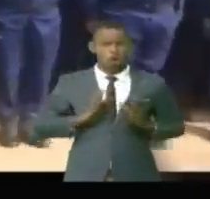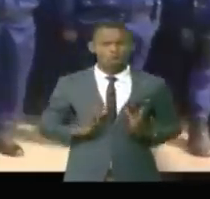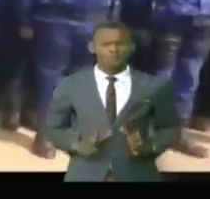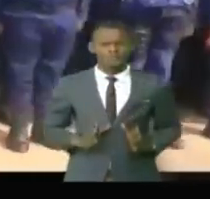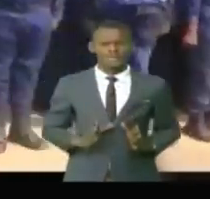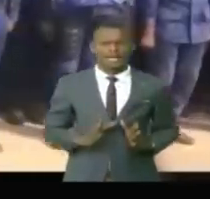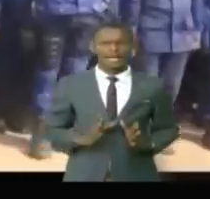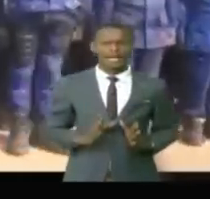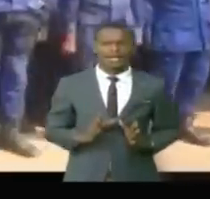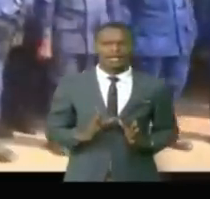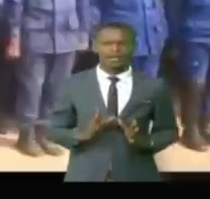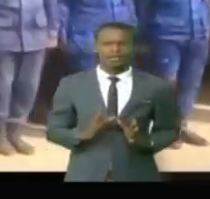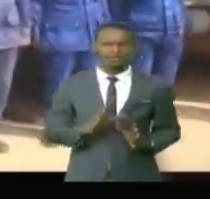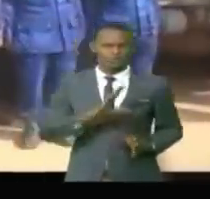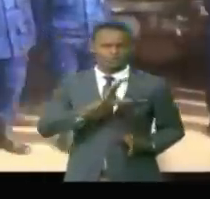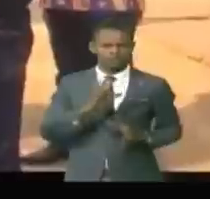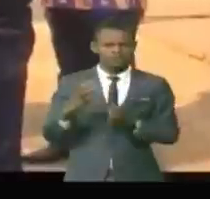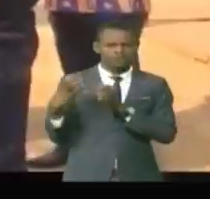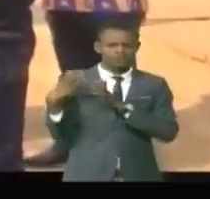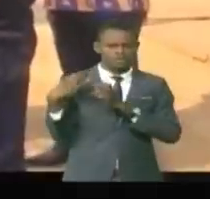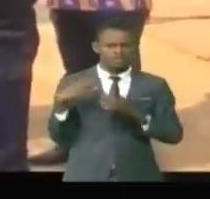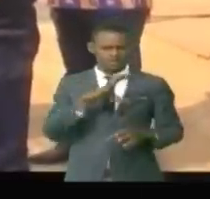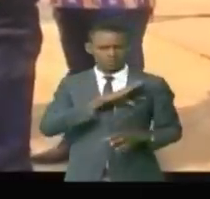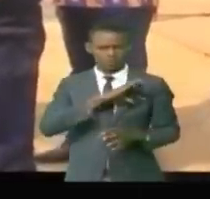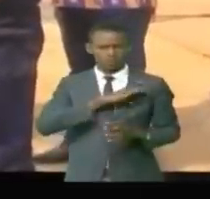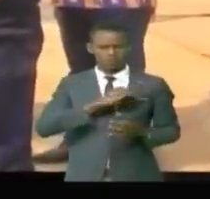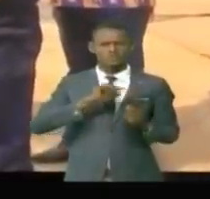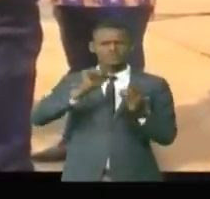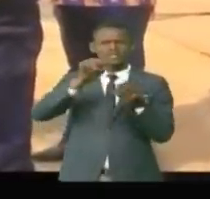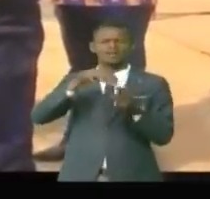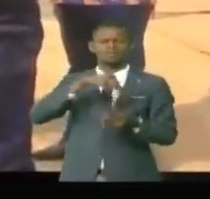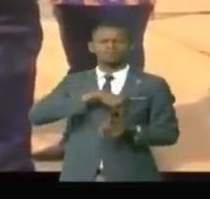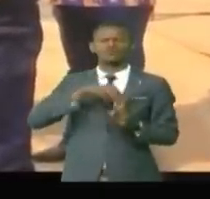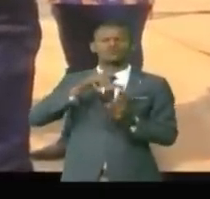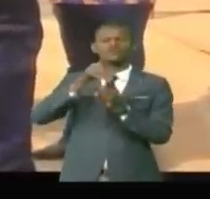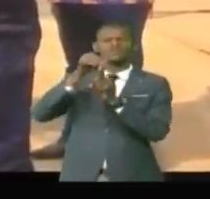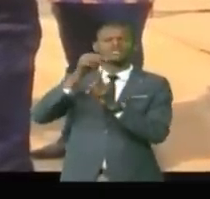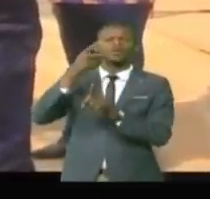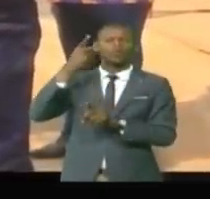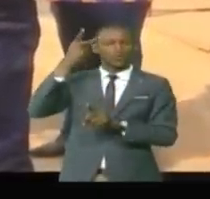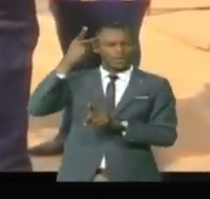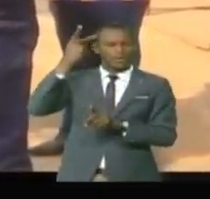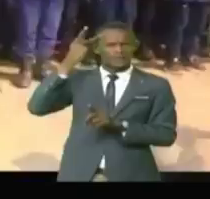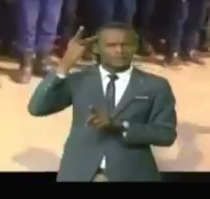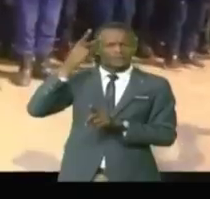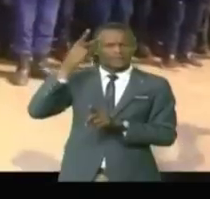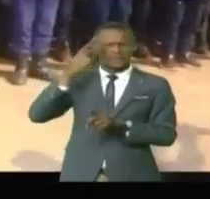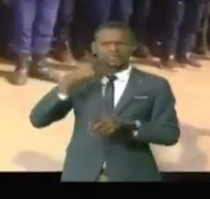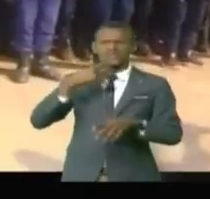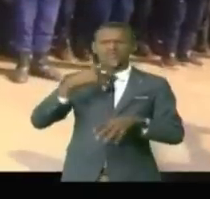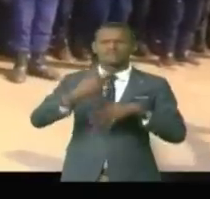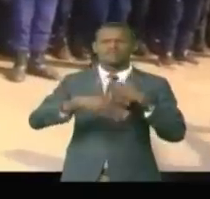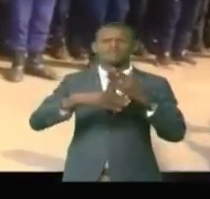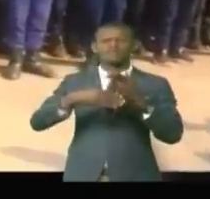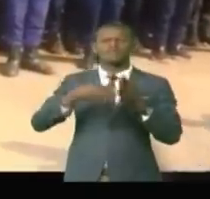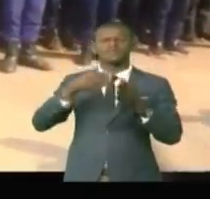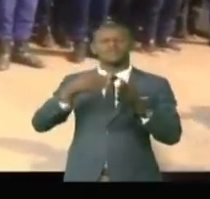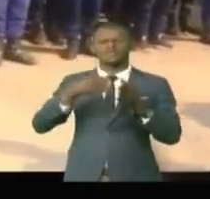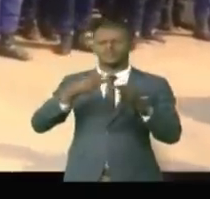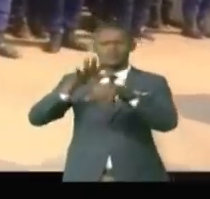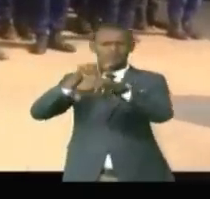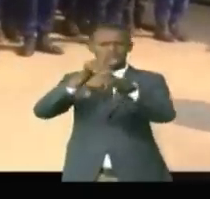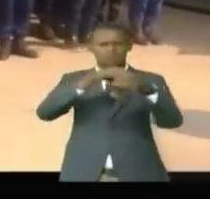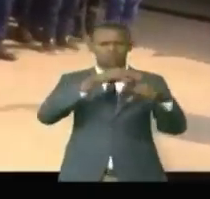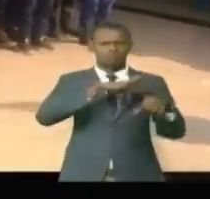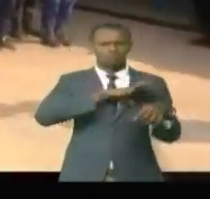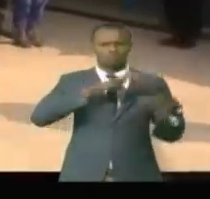Van François, en mission officielle au Kasaï oriental, a tenu une parade officielle mercredi 4 octobre 2023 dans l'enceinte